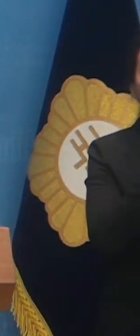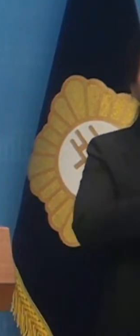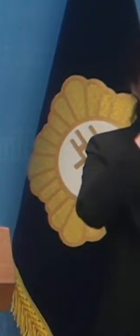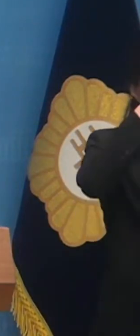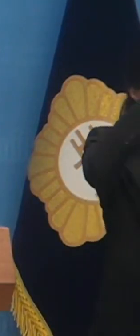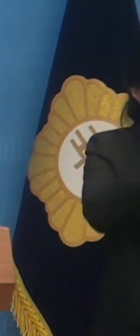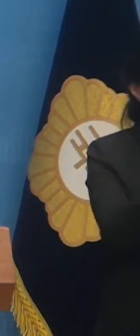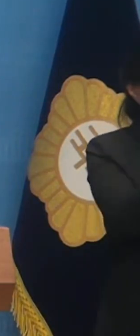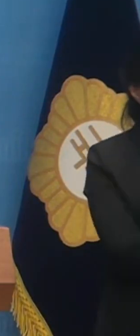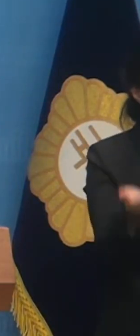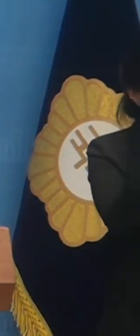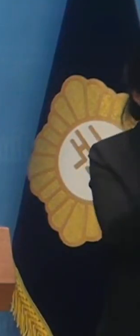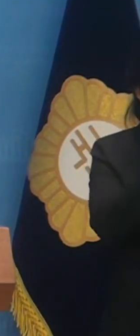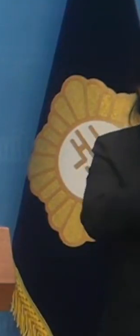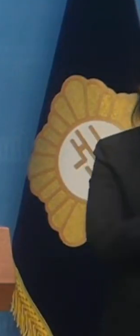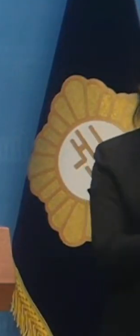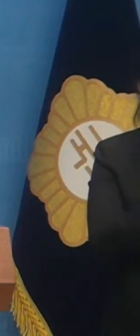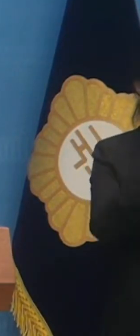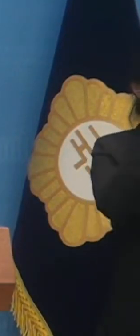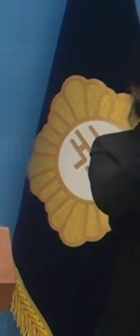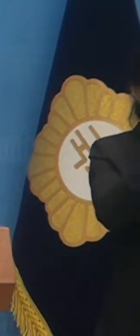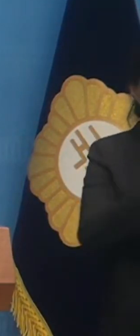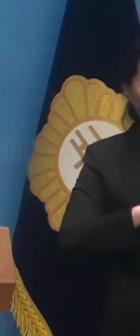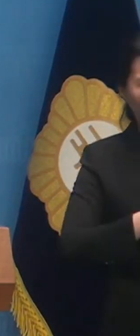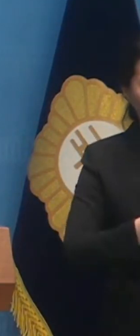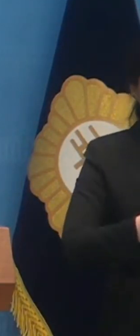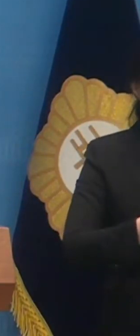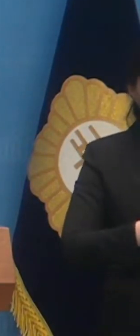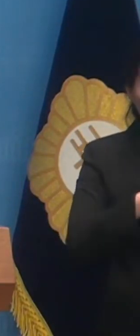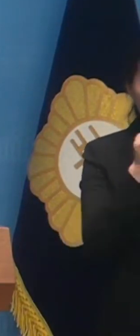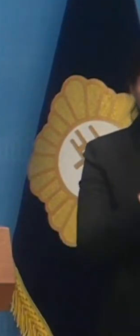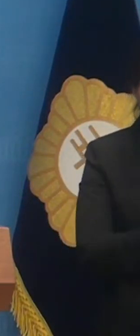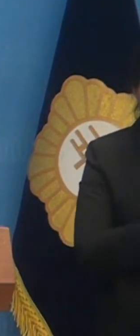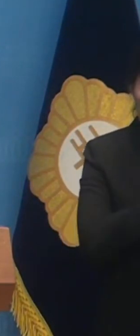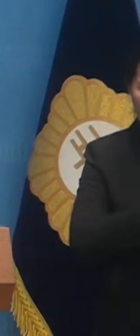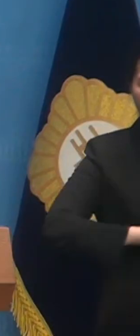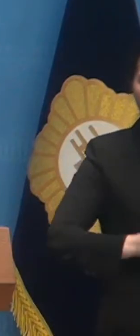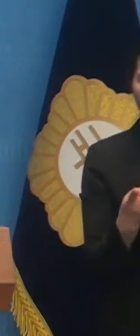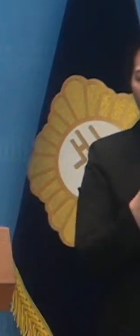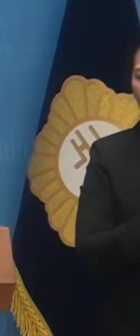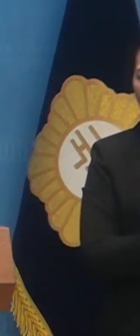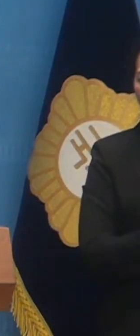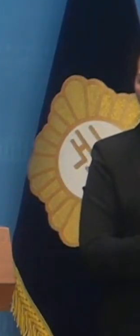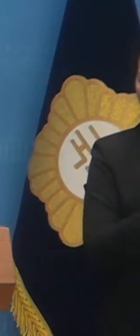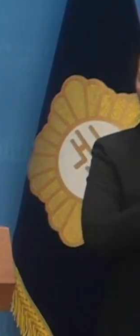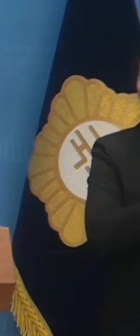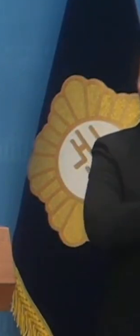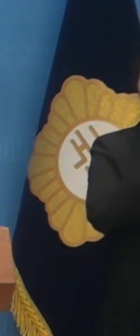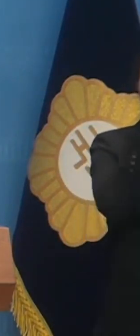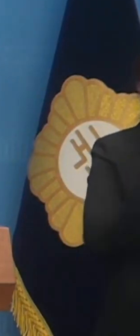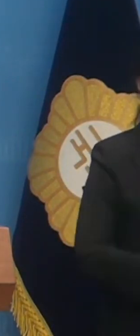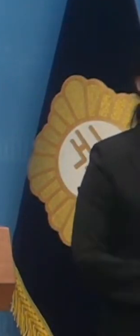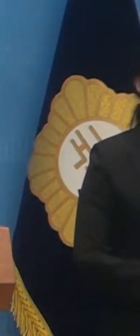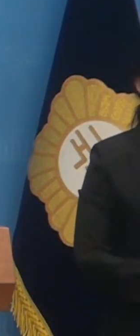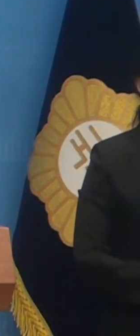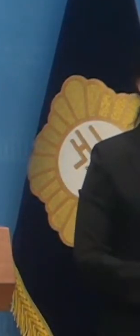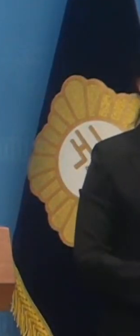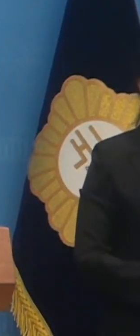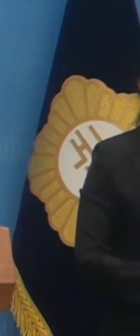검사장으로 승진하자 재산 은닉을 목적으로 명의 신탁한 것은 아닌지 강한 의혹이 듭니다.